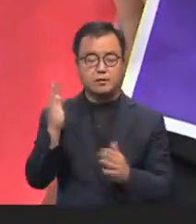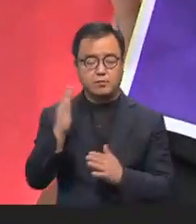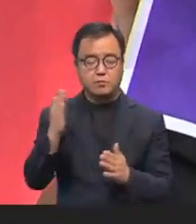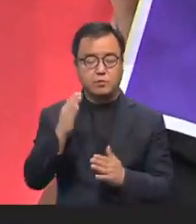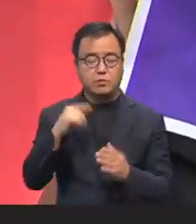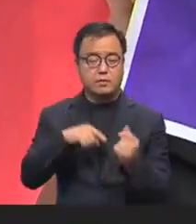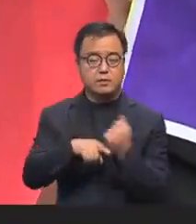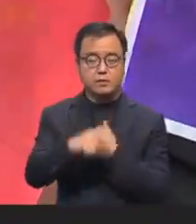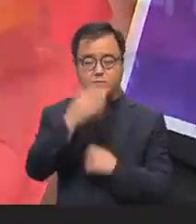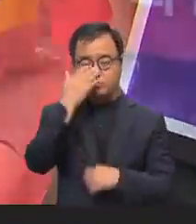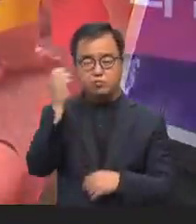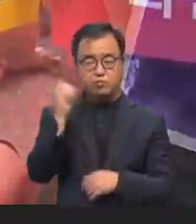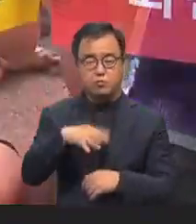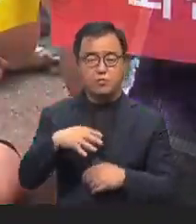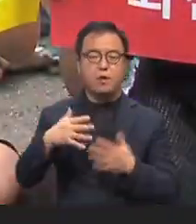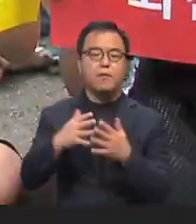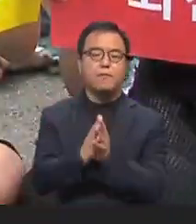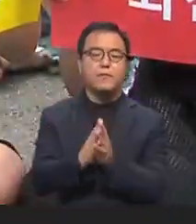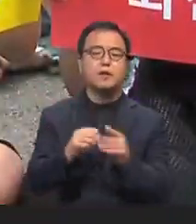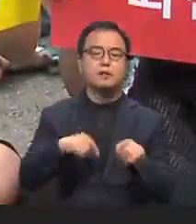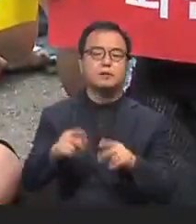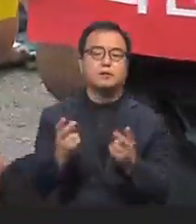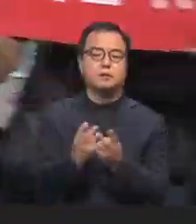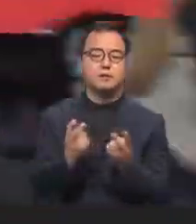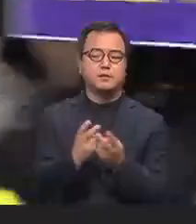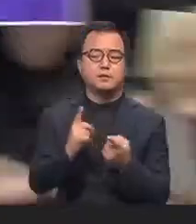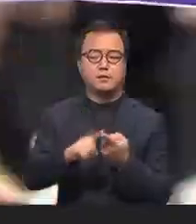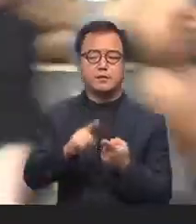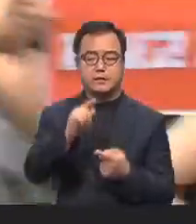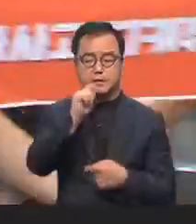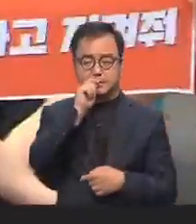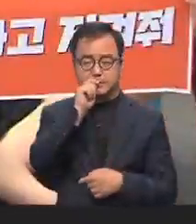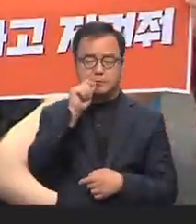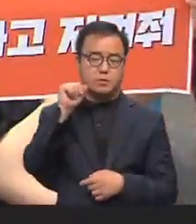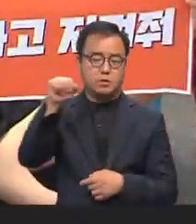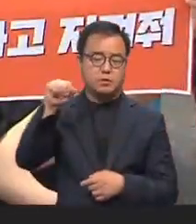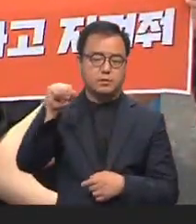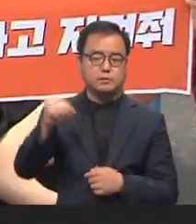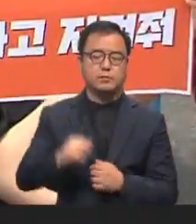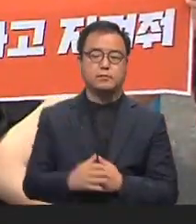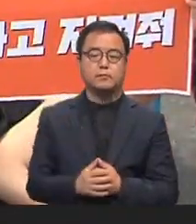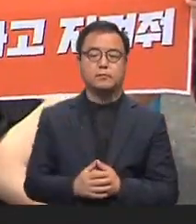자사고 폐지 정책을 추진한 것에 대해 침묵 시위로 항의했습니다. EBS 뉴스 김창호입니다.